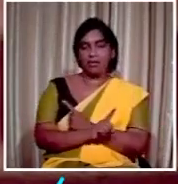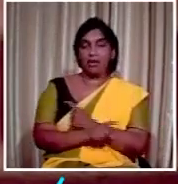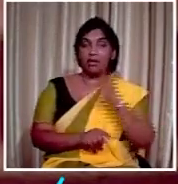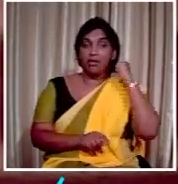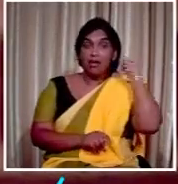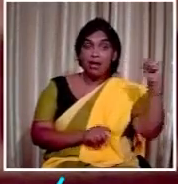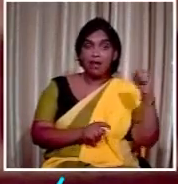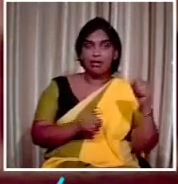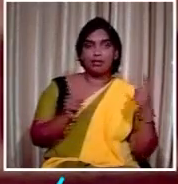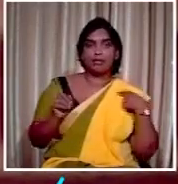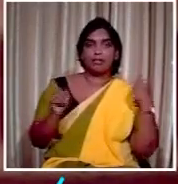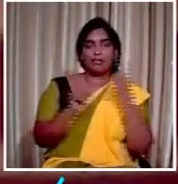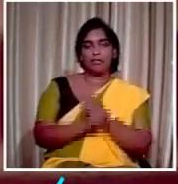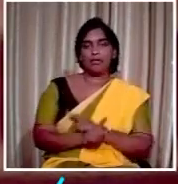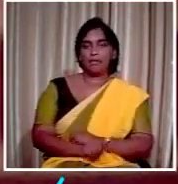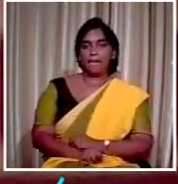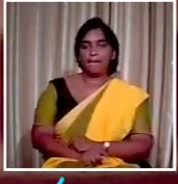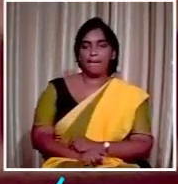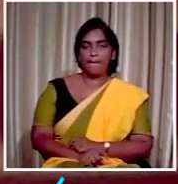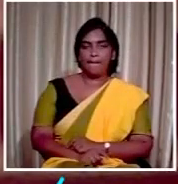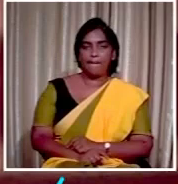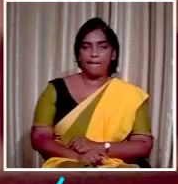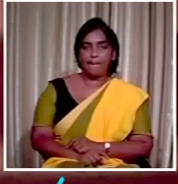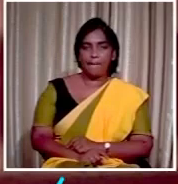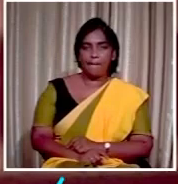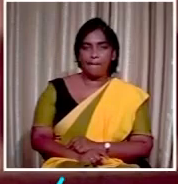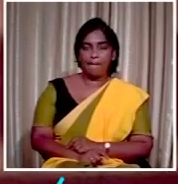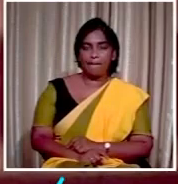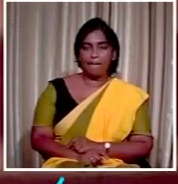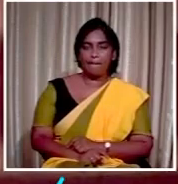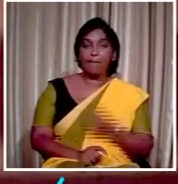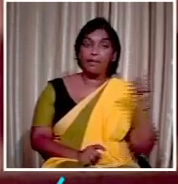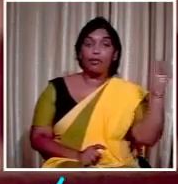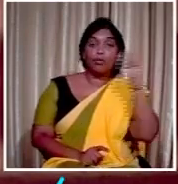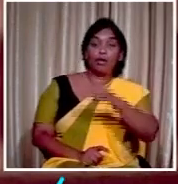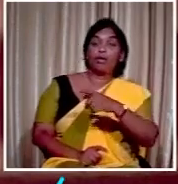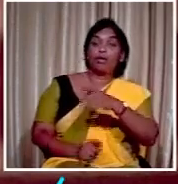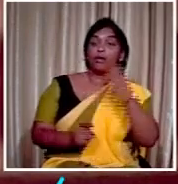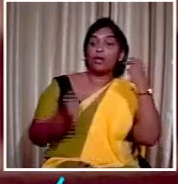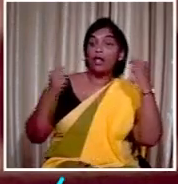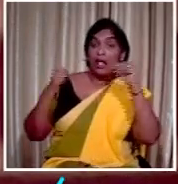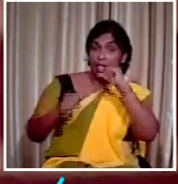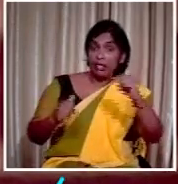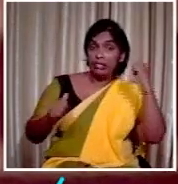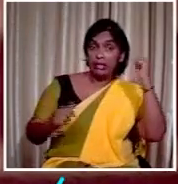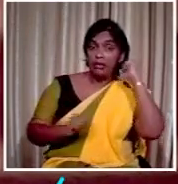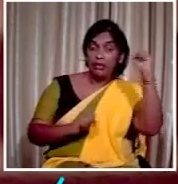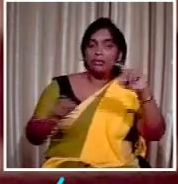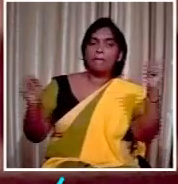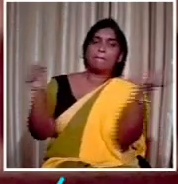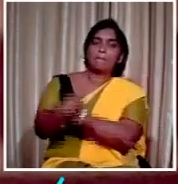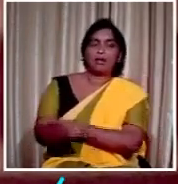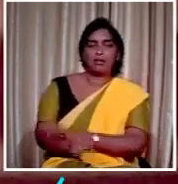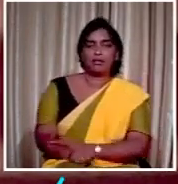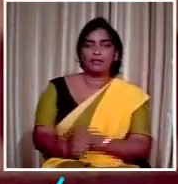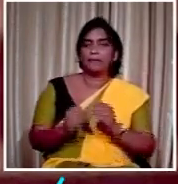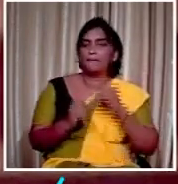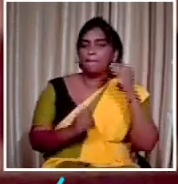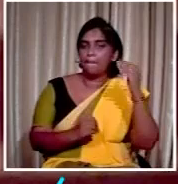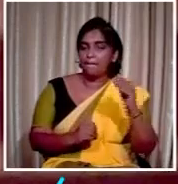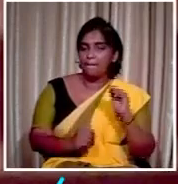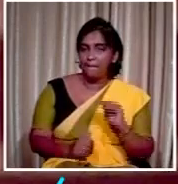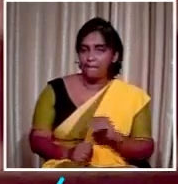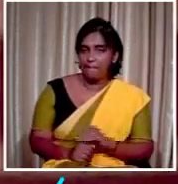ඉන්නේ දොරටු පාල කිව්වා රජතුමා කෝවා දොරටු පාලව මරපන් කියලා ඇත්ත රජුව මැරුවා මොකද්ද උනේ